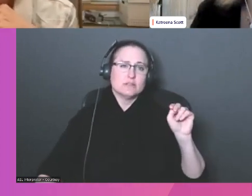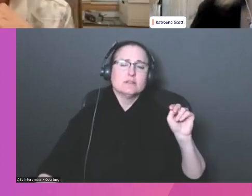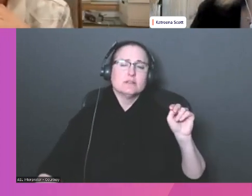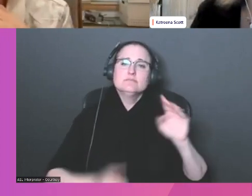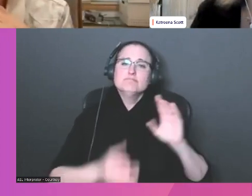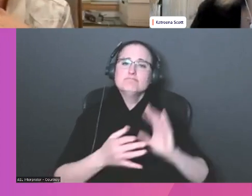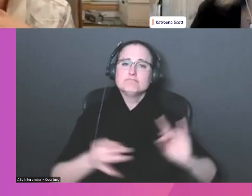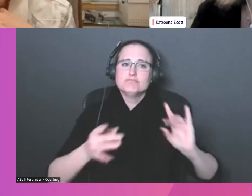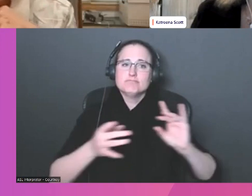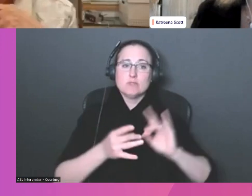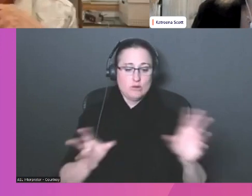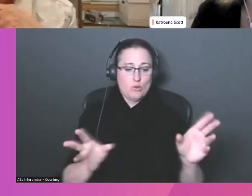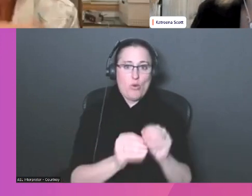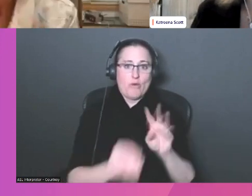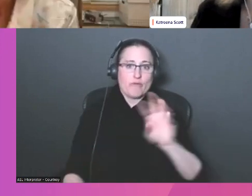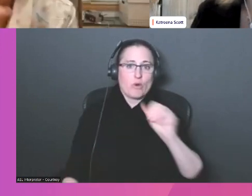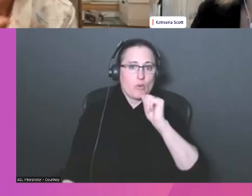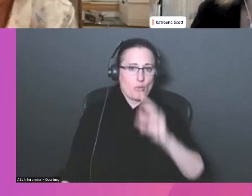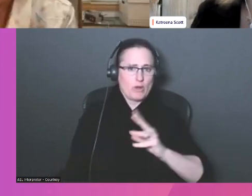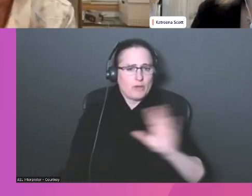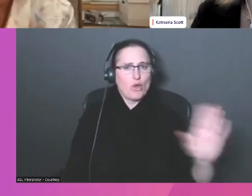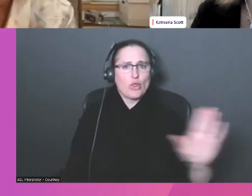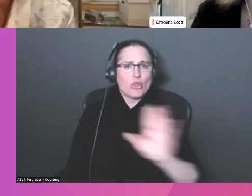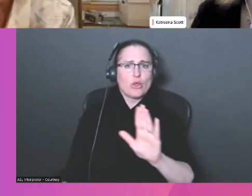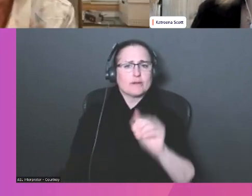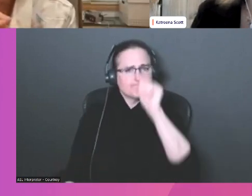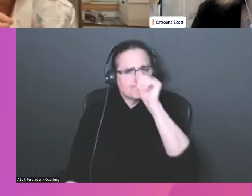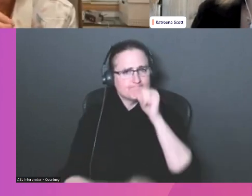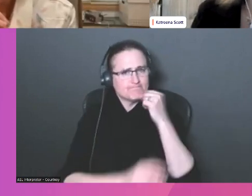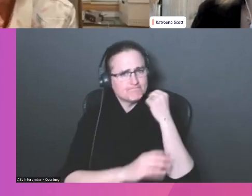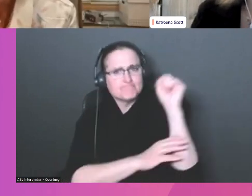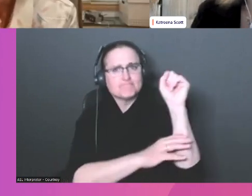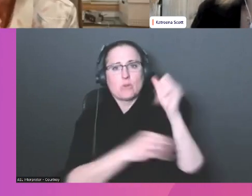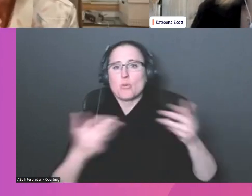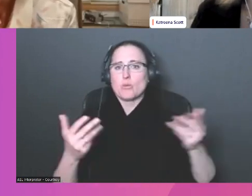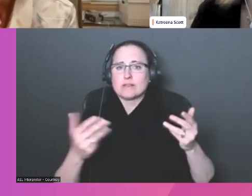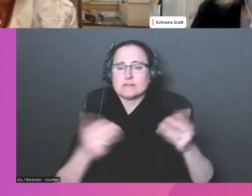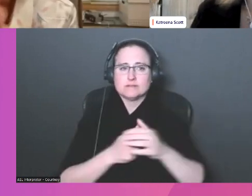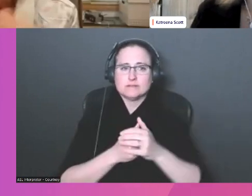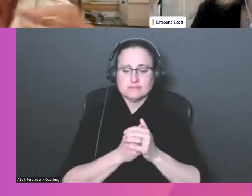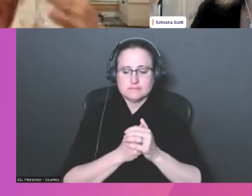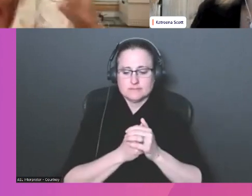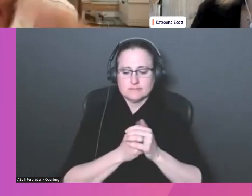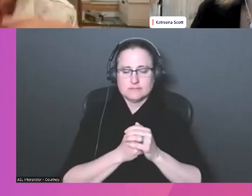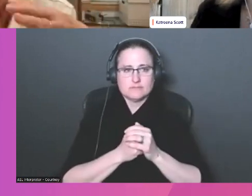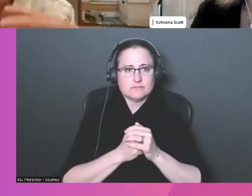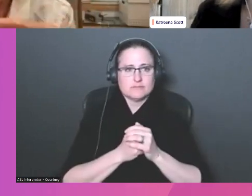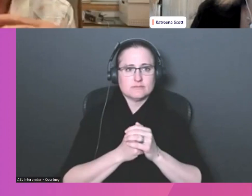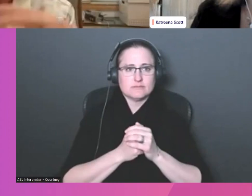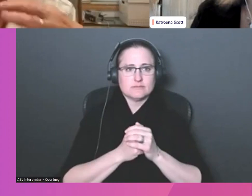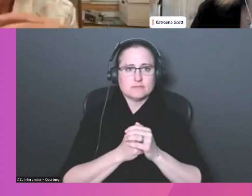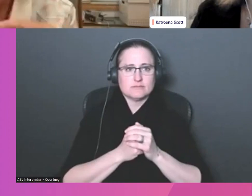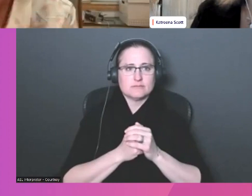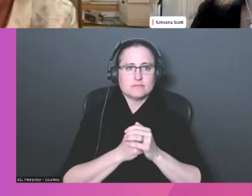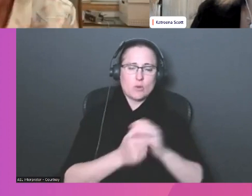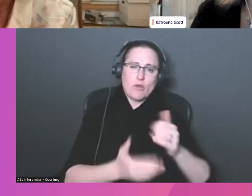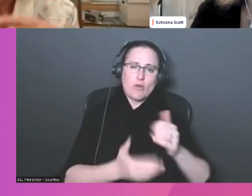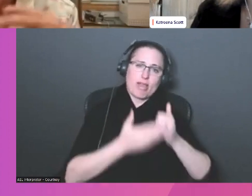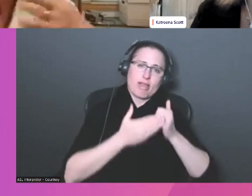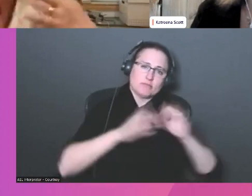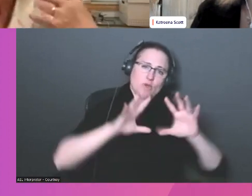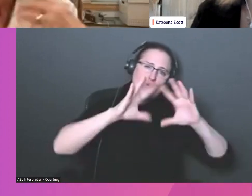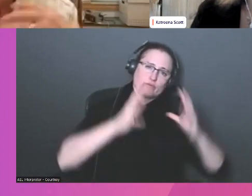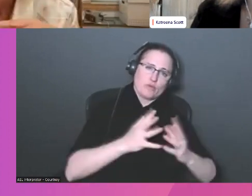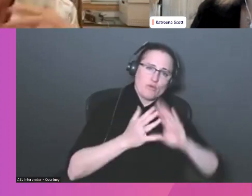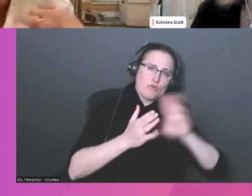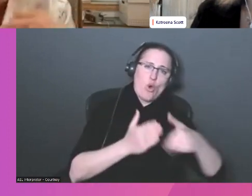la dissertation. Nous nous sommes penchés sur la question de la résilience des femmes et nous avons